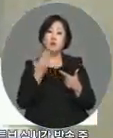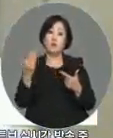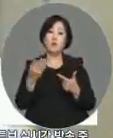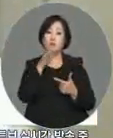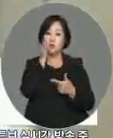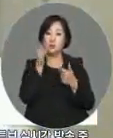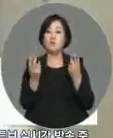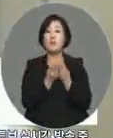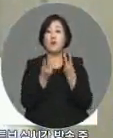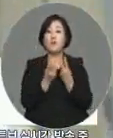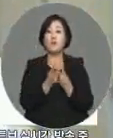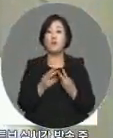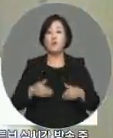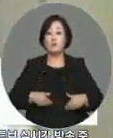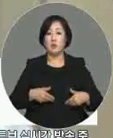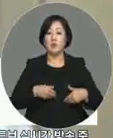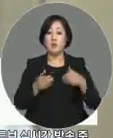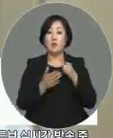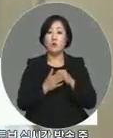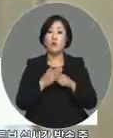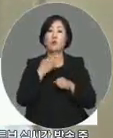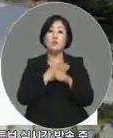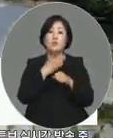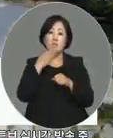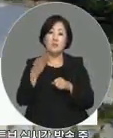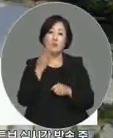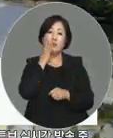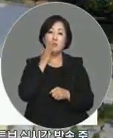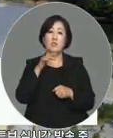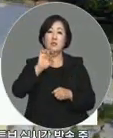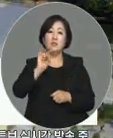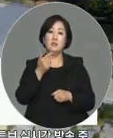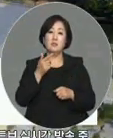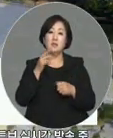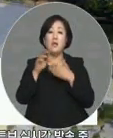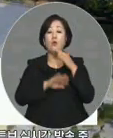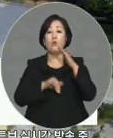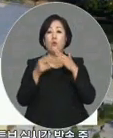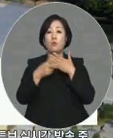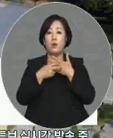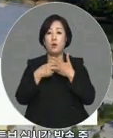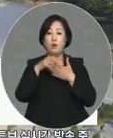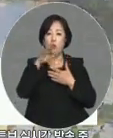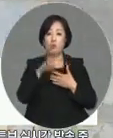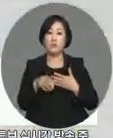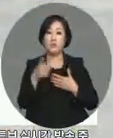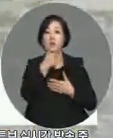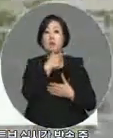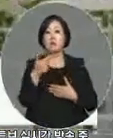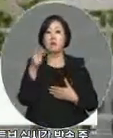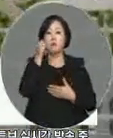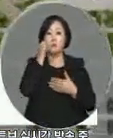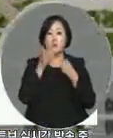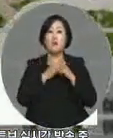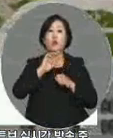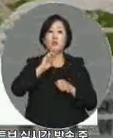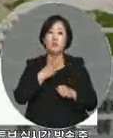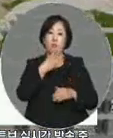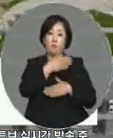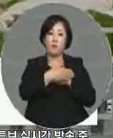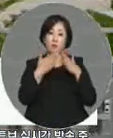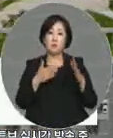실정입니다. 그렇다고 4년 뒤에 문을 여는 울산 산재전문공공병원에 기대를 걸 수도 없는데 300병상